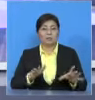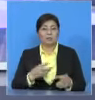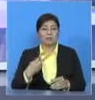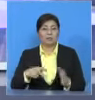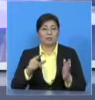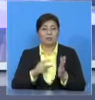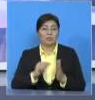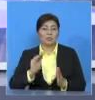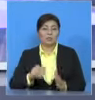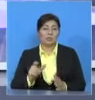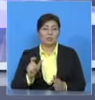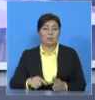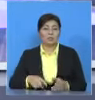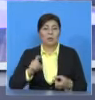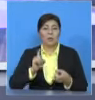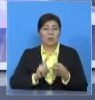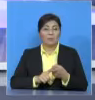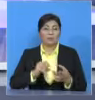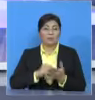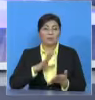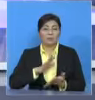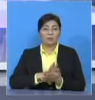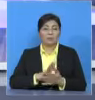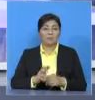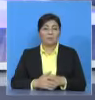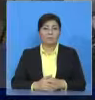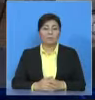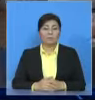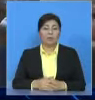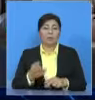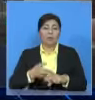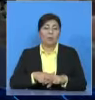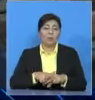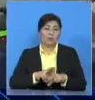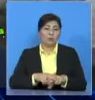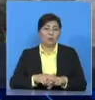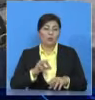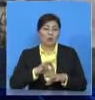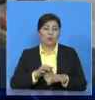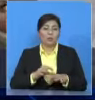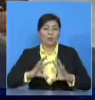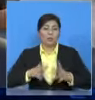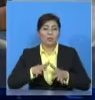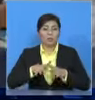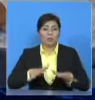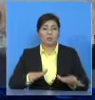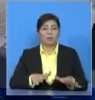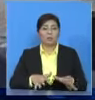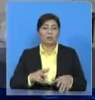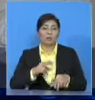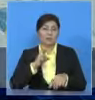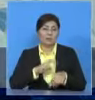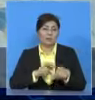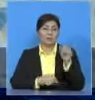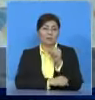мыңнан астам ақтөбелік ковид жұқтырып тіркелді. Бұл дерт әлемді жайлағалы ақхалаттыларға тыным жоқ, артылған жүгі